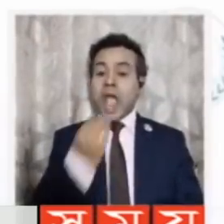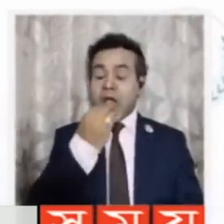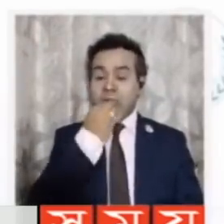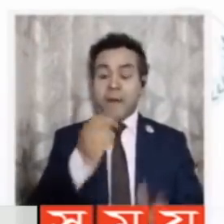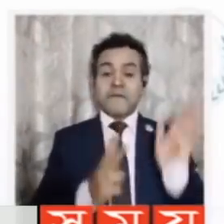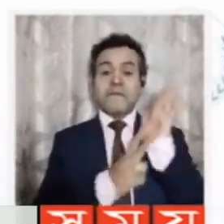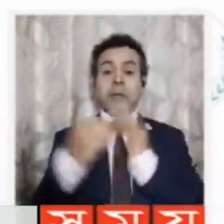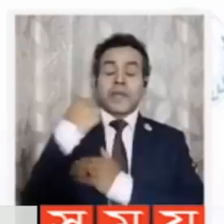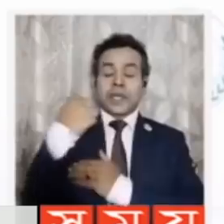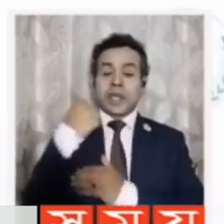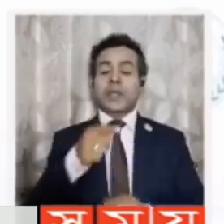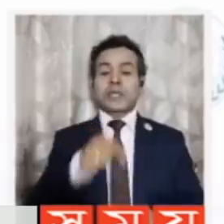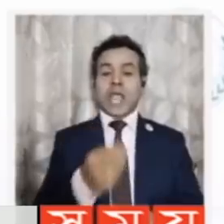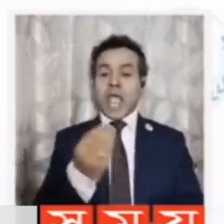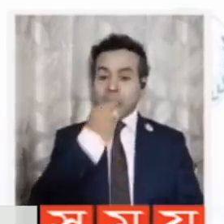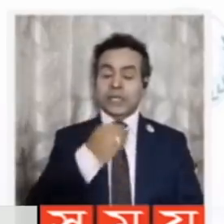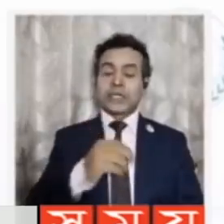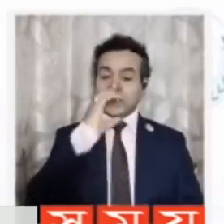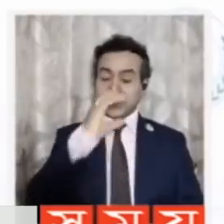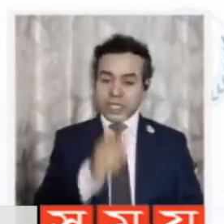গ্রহণ করতে হবে, যাতে সকল প্রকার